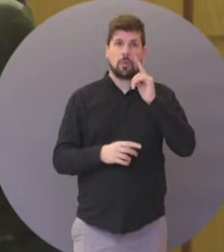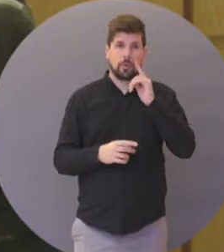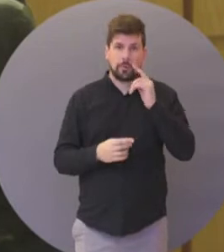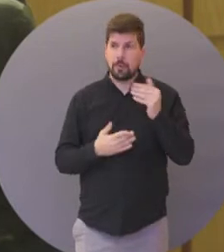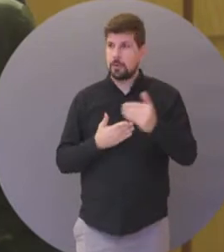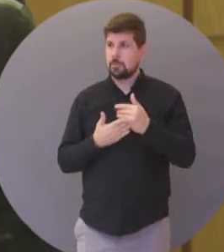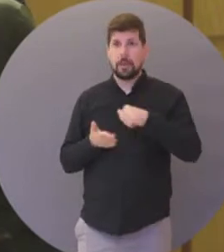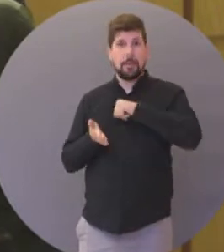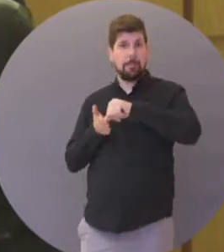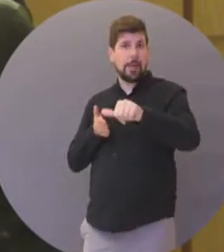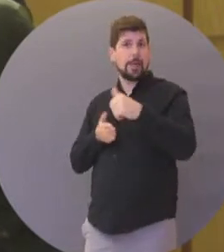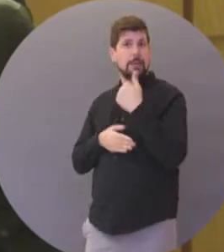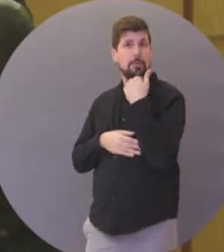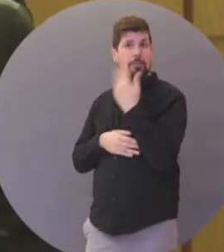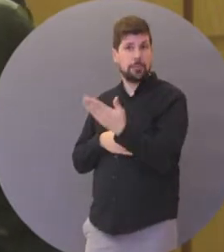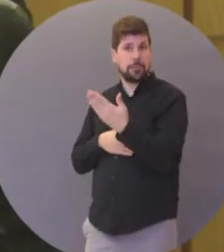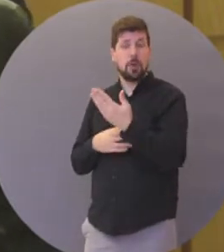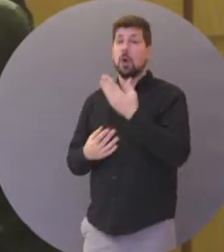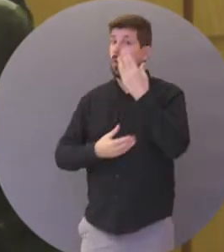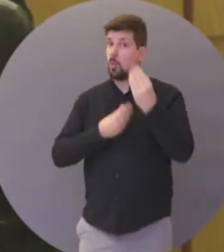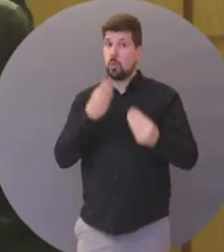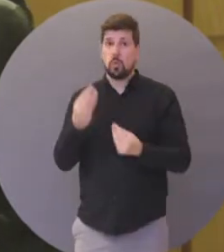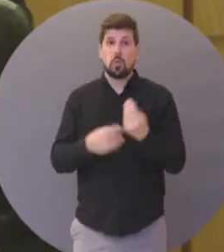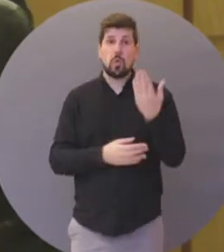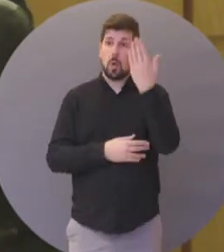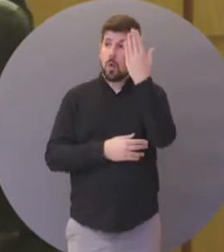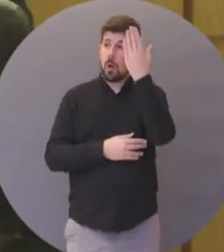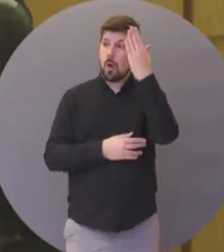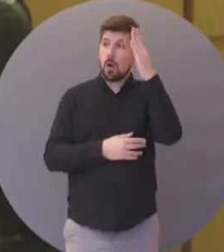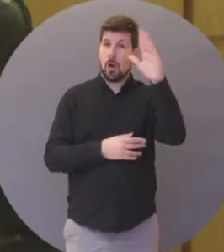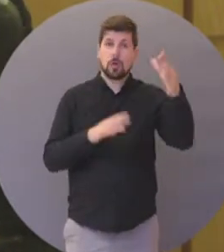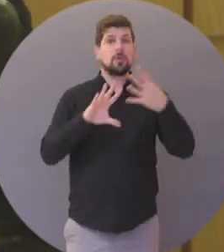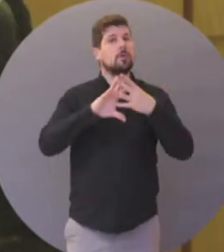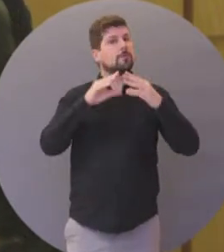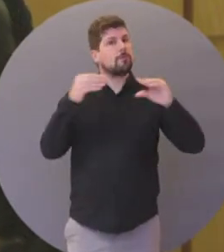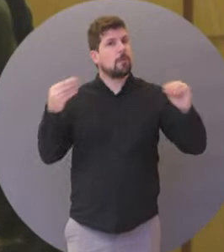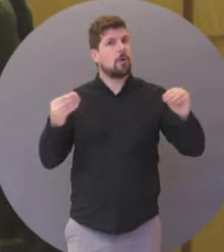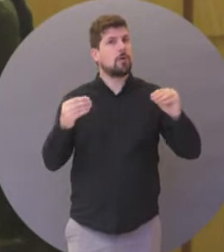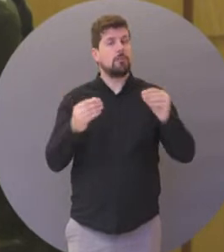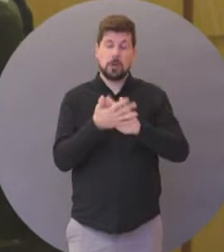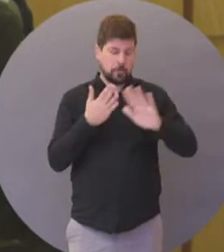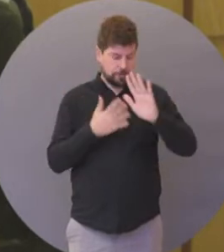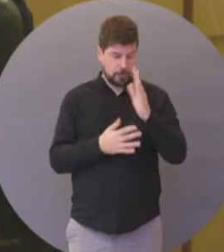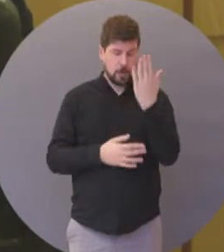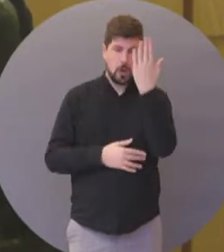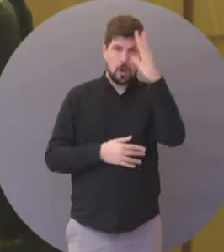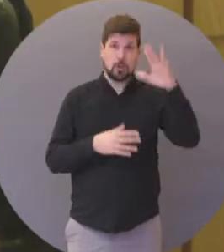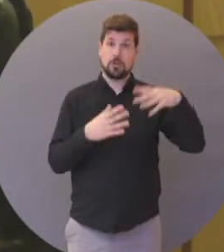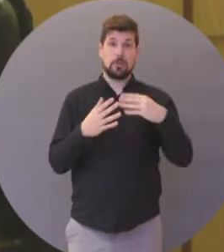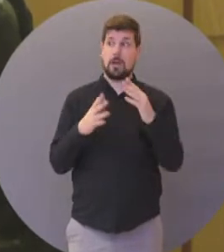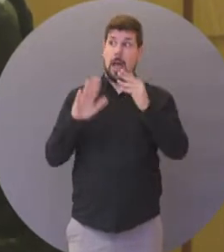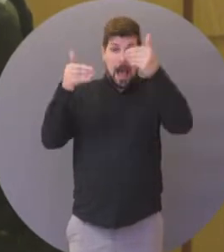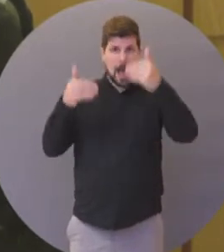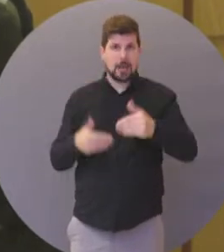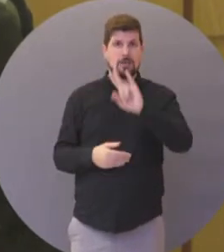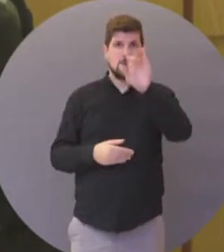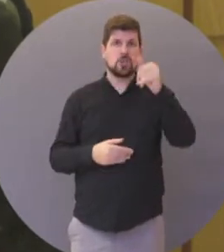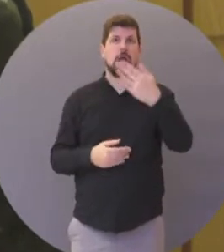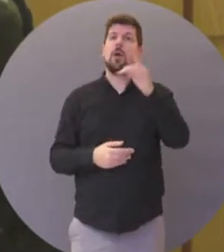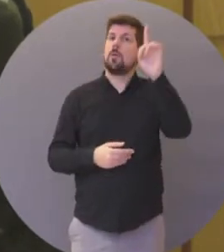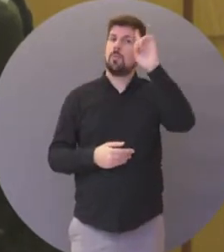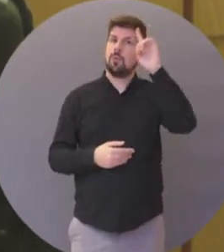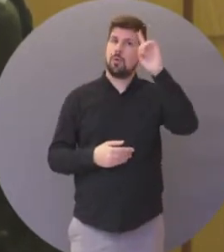ou bien encore d'autres sortes du logement social parce que il dépasse les plafonds